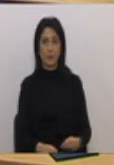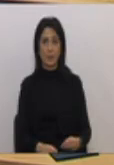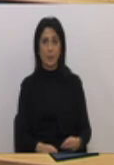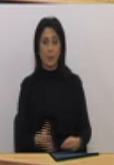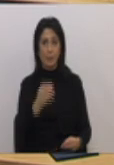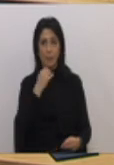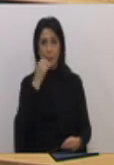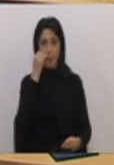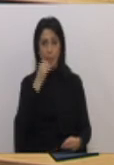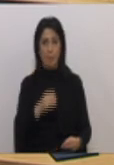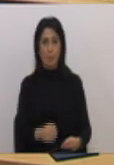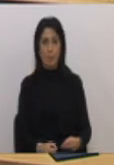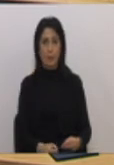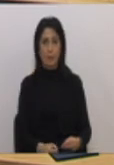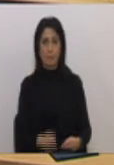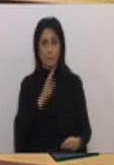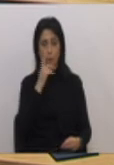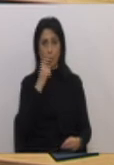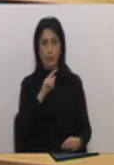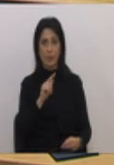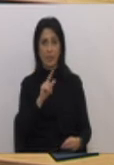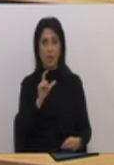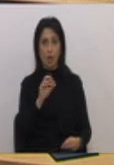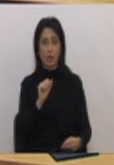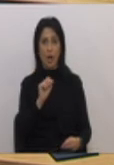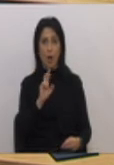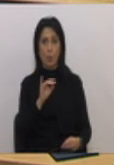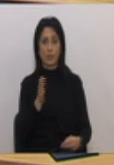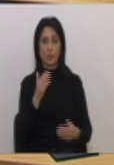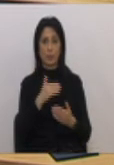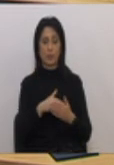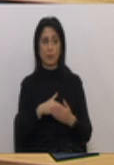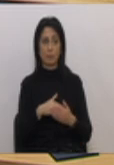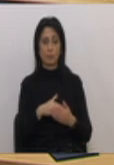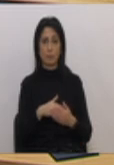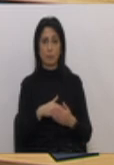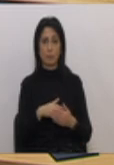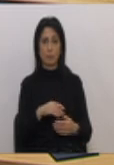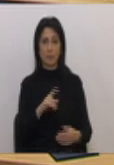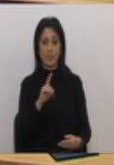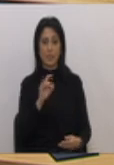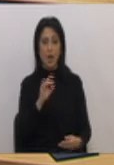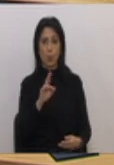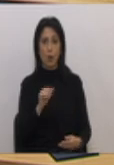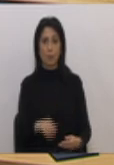Დიდი მადლობა. ქალბატონ თეონა აქუპარდია, შემდეგ ბატონი ირაკლი